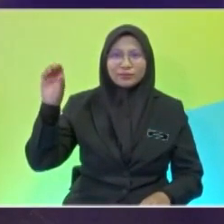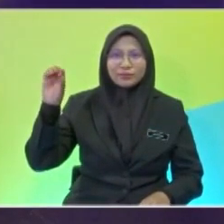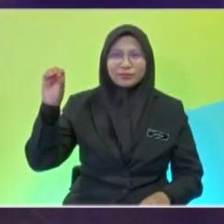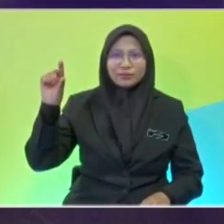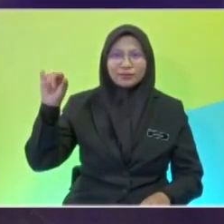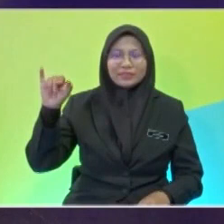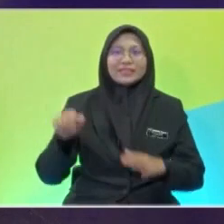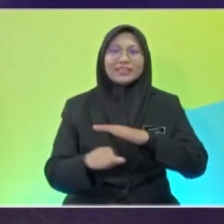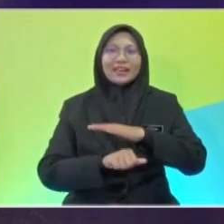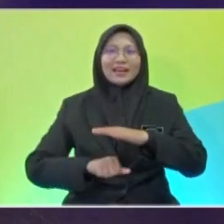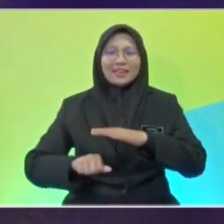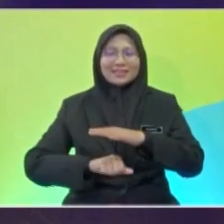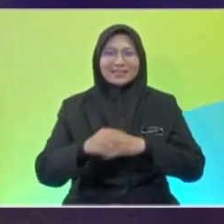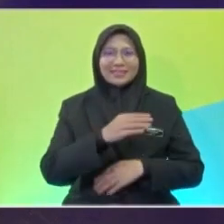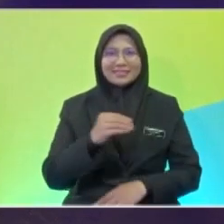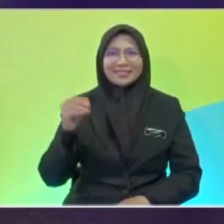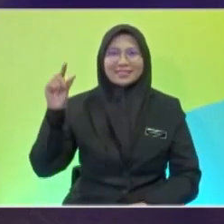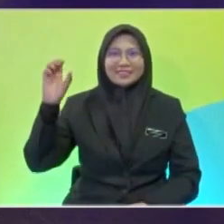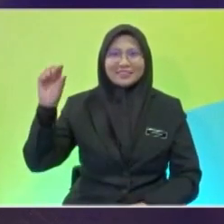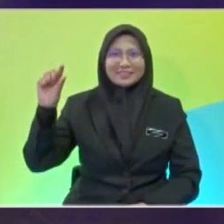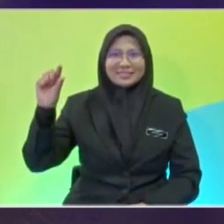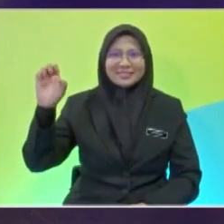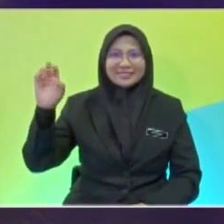pengiraan cost dan lakaran